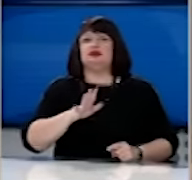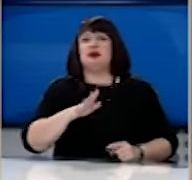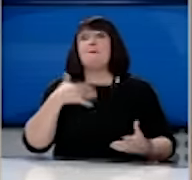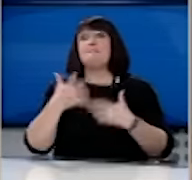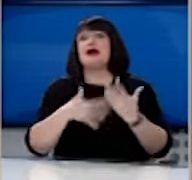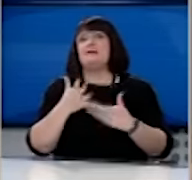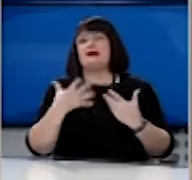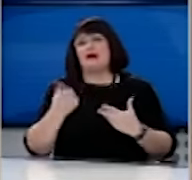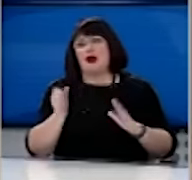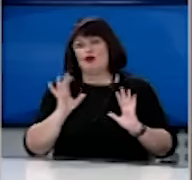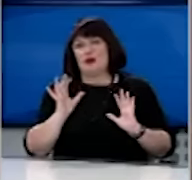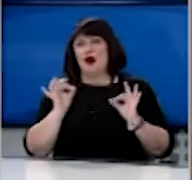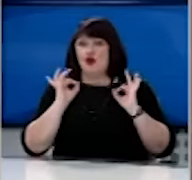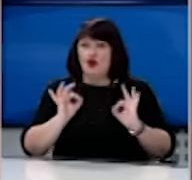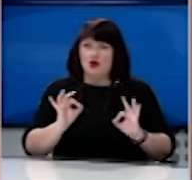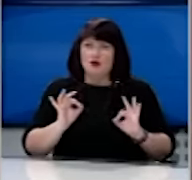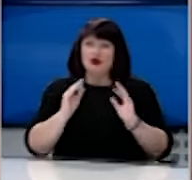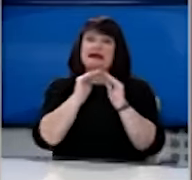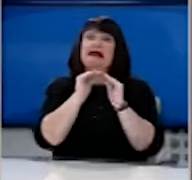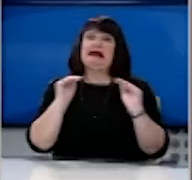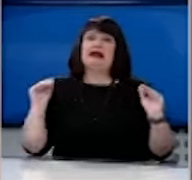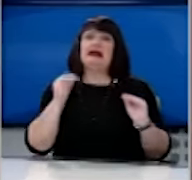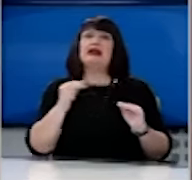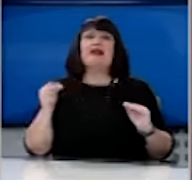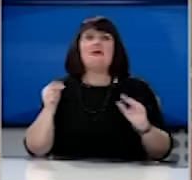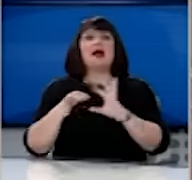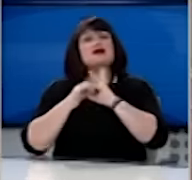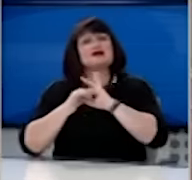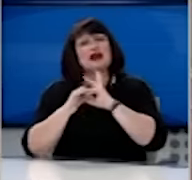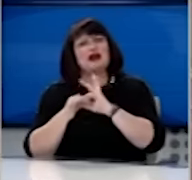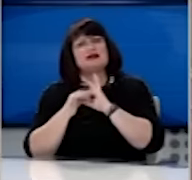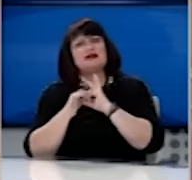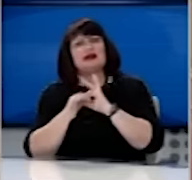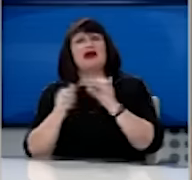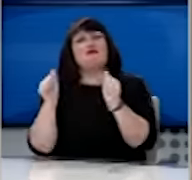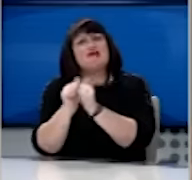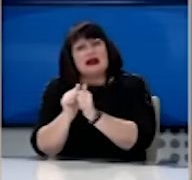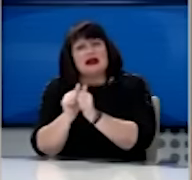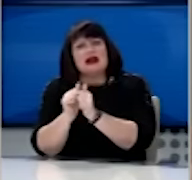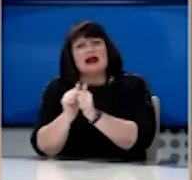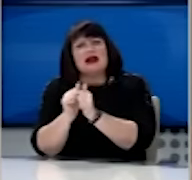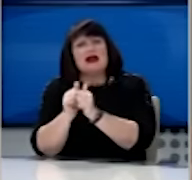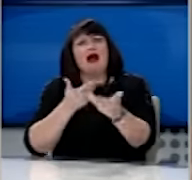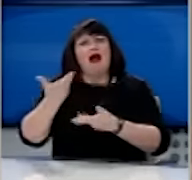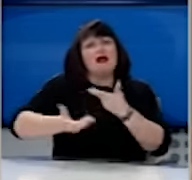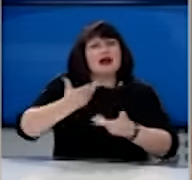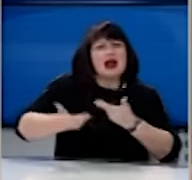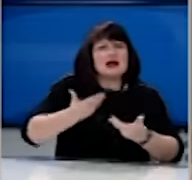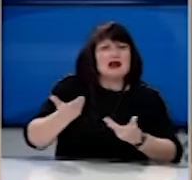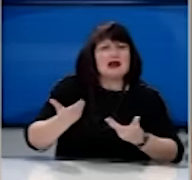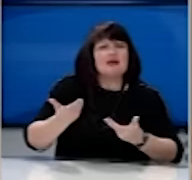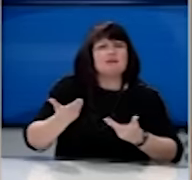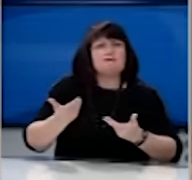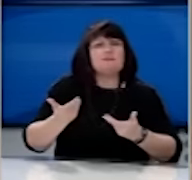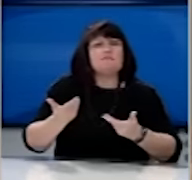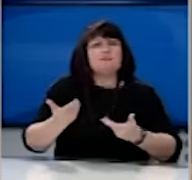περιπέτειες. Όμως η ειρήνη, η συνεργασία, η φιλία, η αλληλεγγύη ανάμεσα